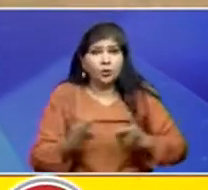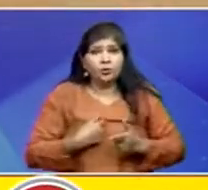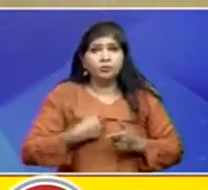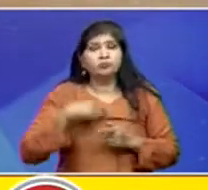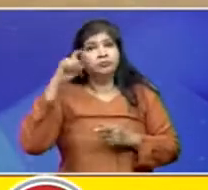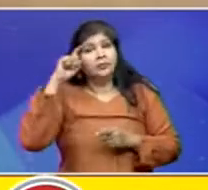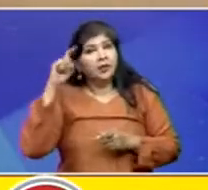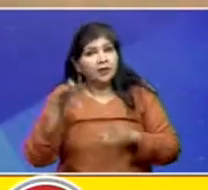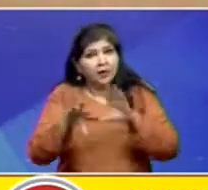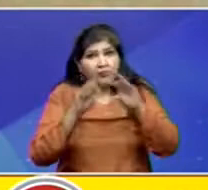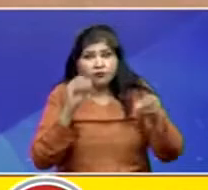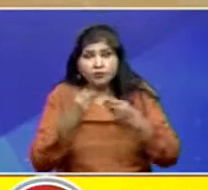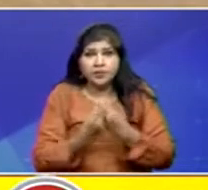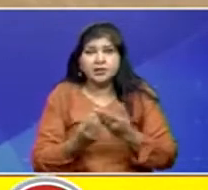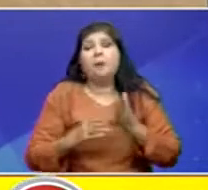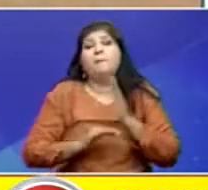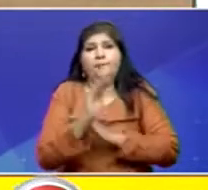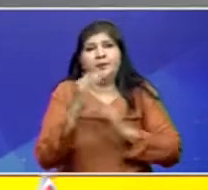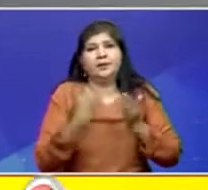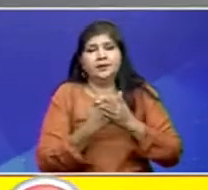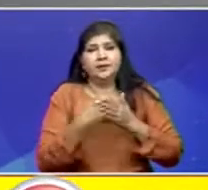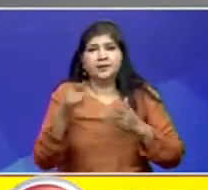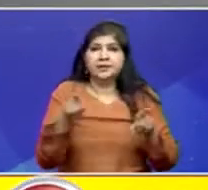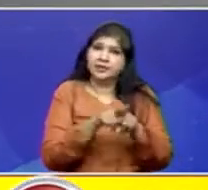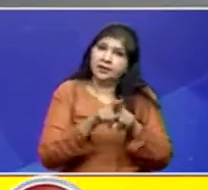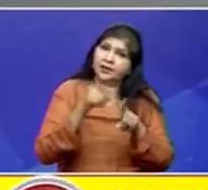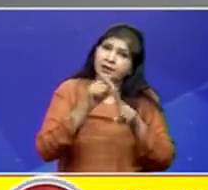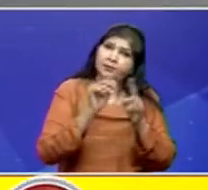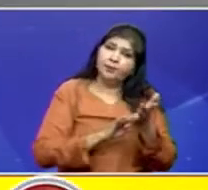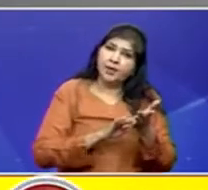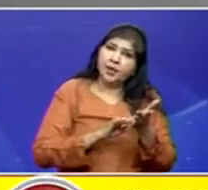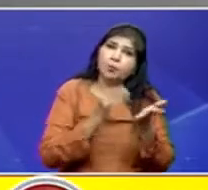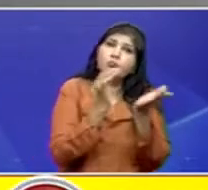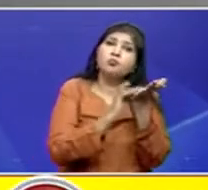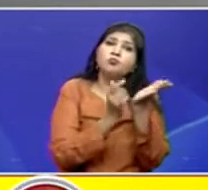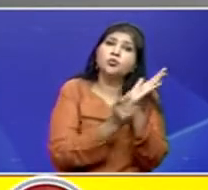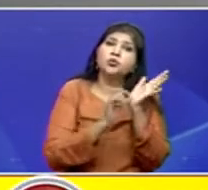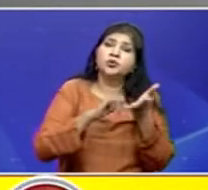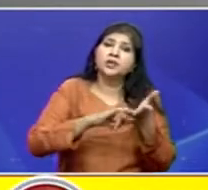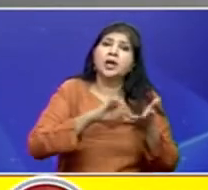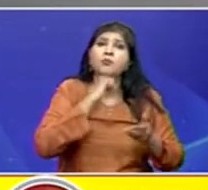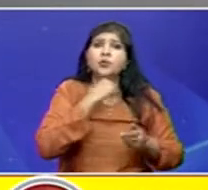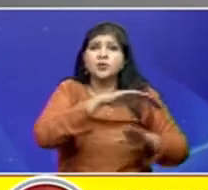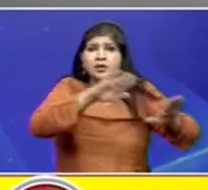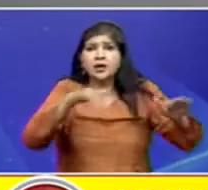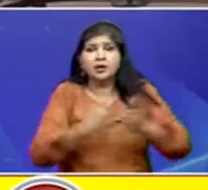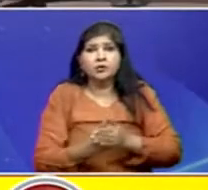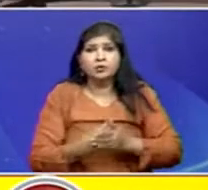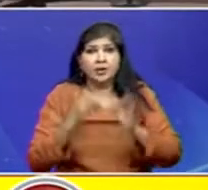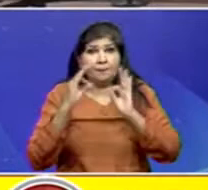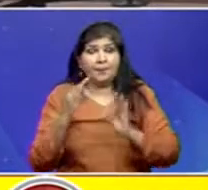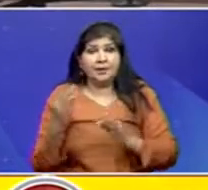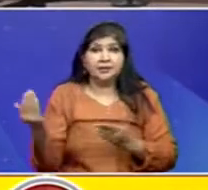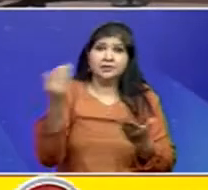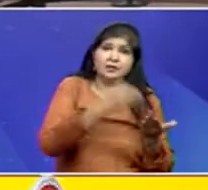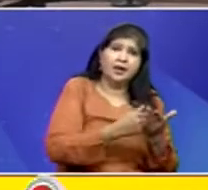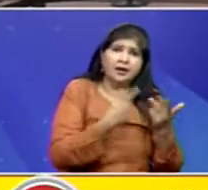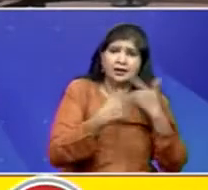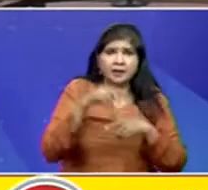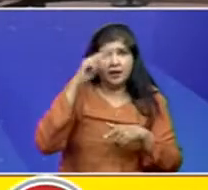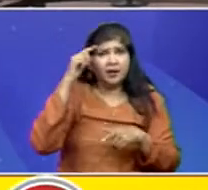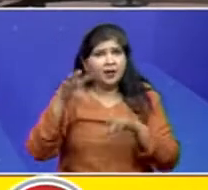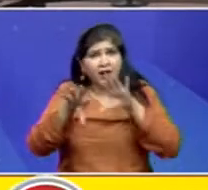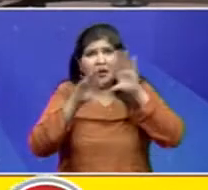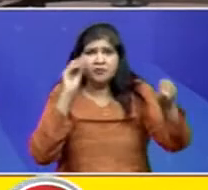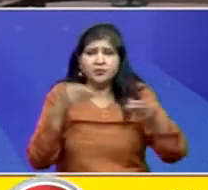काफी बढ़ रही है और ऐसे मैं PM मुजियम युवाउंगों के लिए भी आकरशन का केंद्र बन रहा है जो